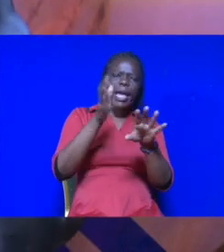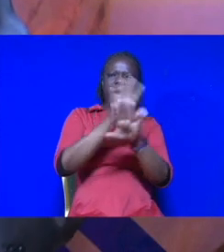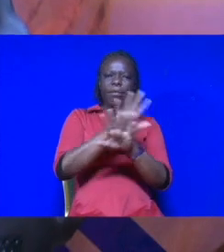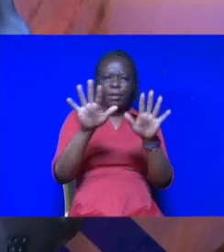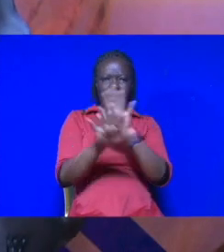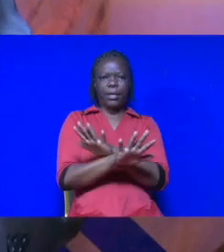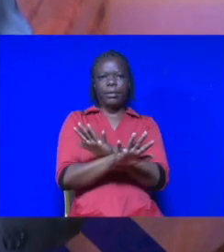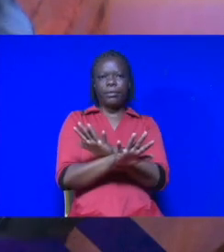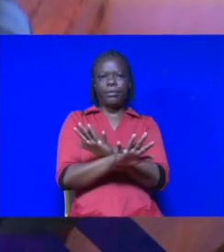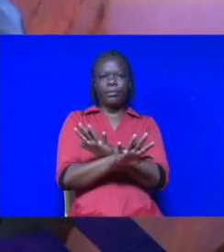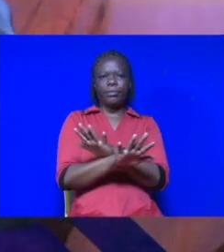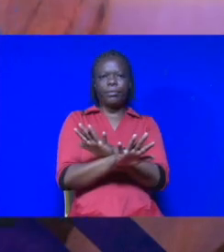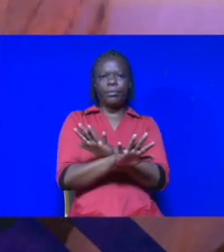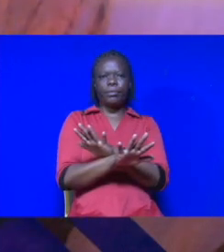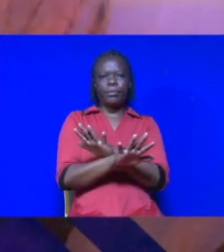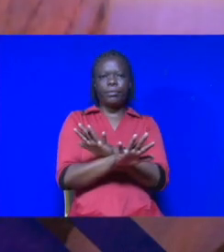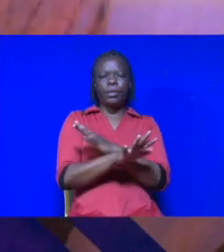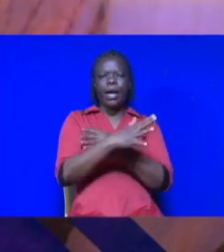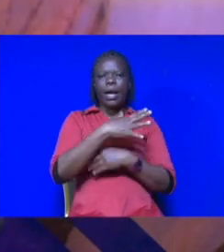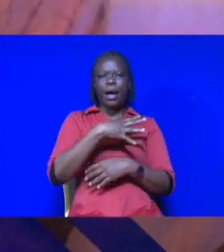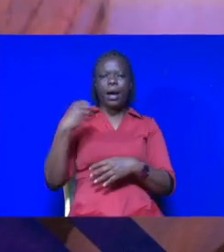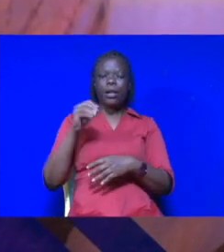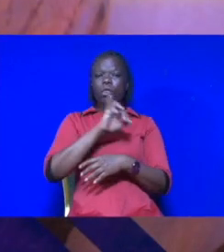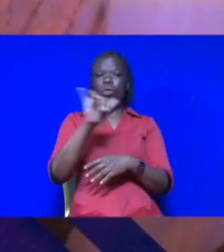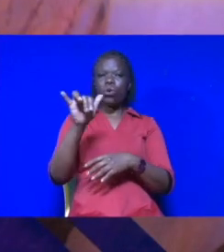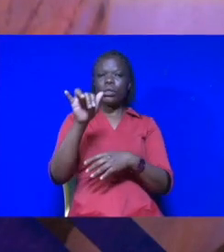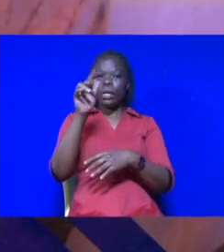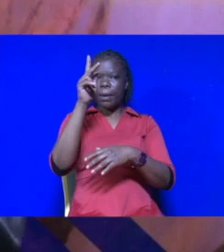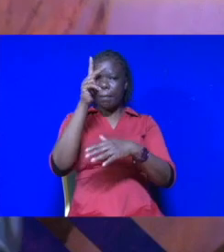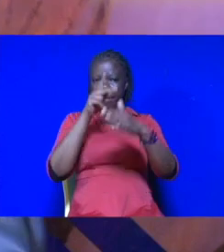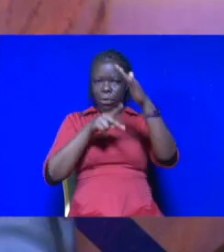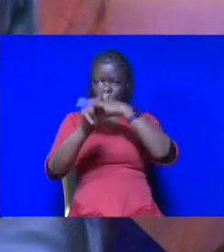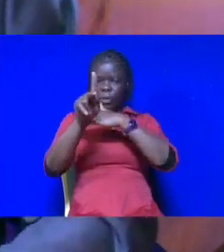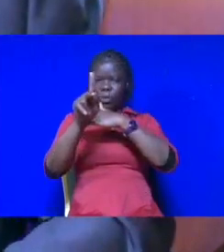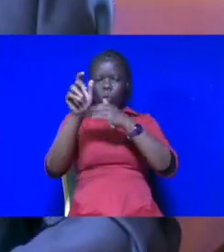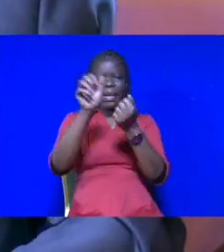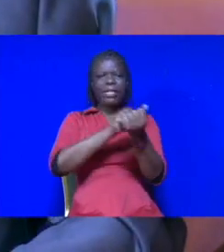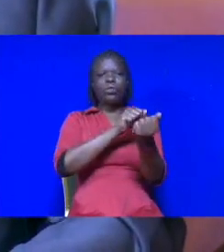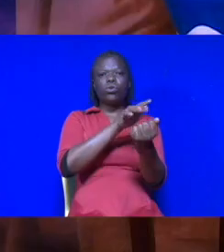kitu. Na hawa manabii wakaangamizwa kwa upanga.